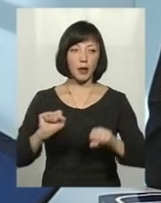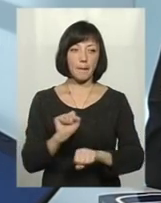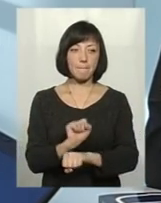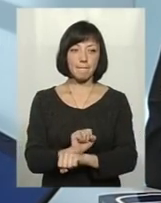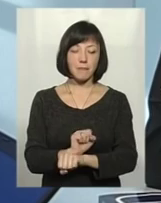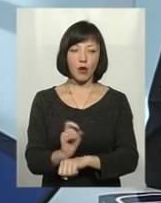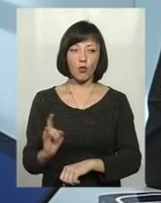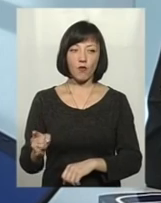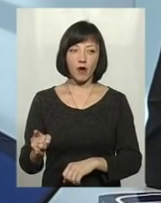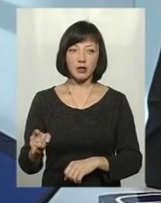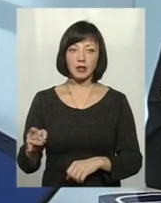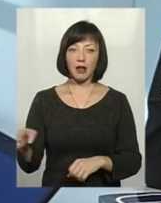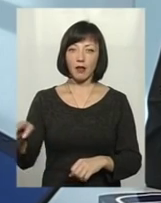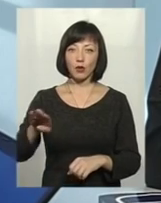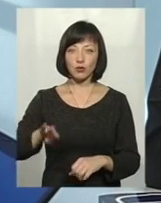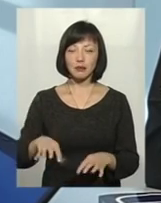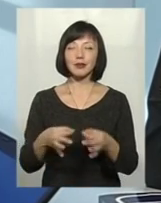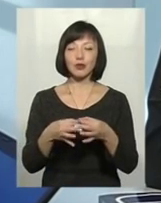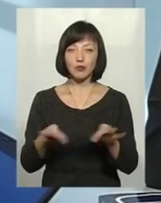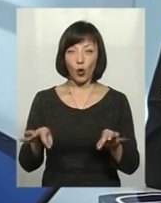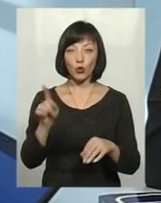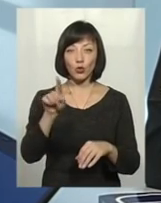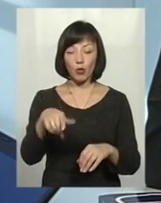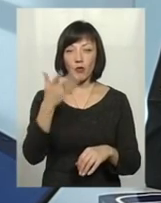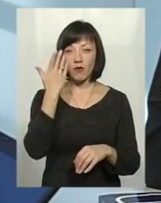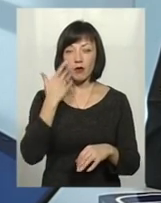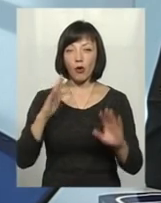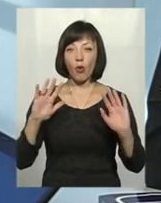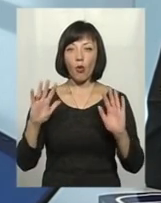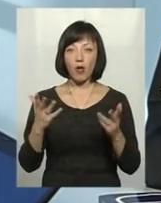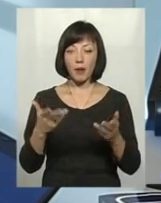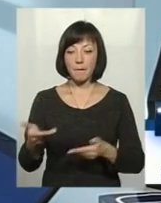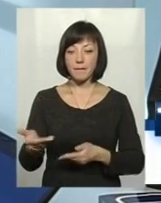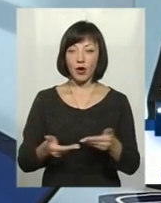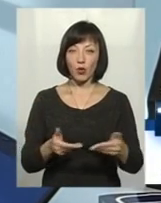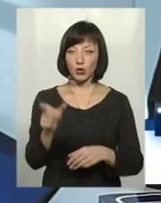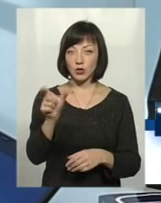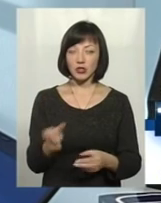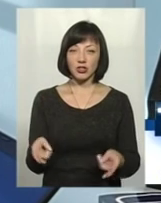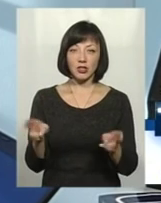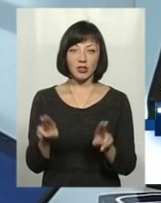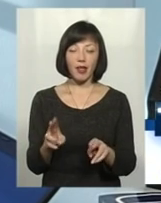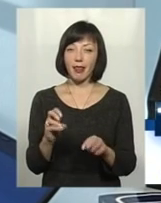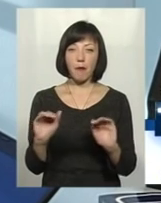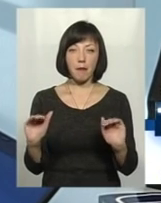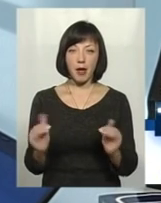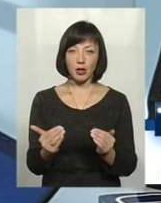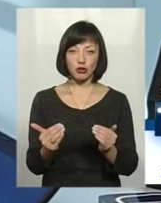паркуватися на тротуарах дозволено. В тому випадку, коли для проходу пішоходів залишається не